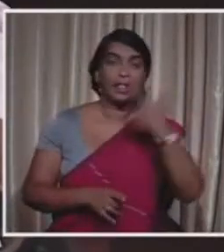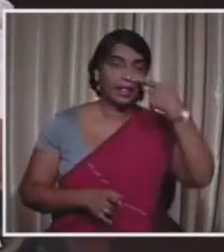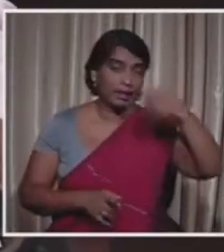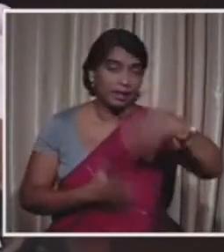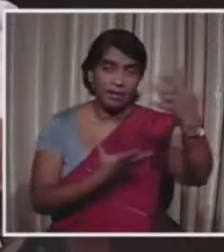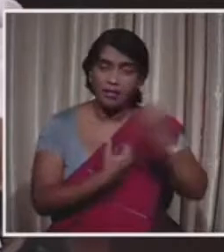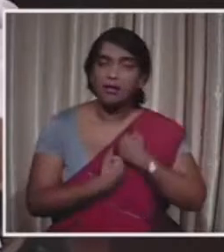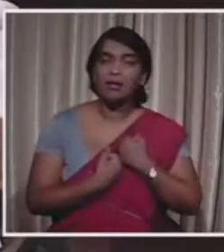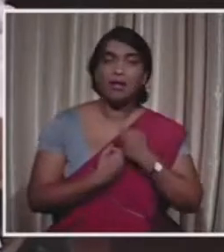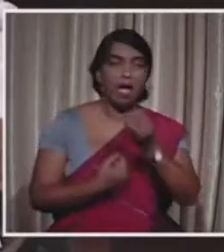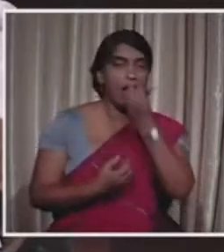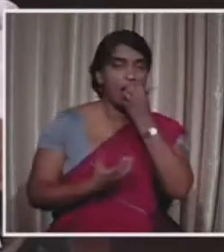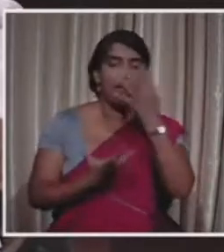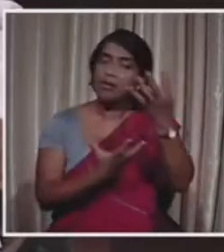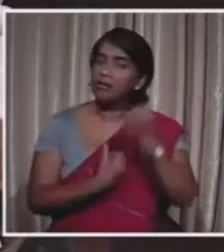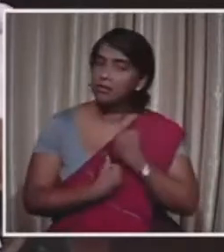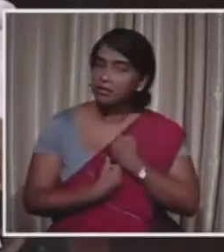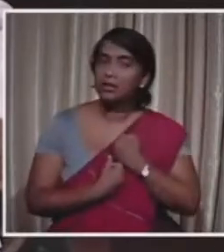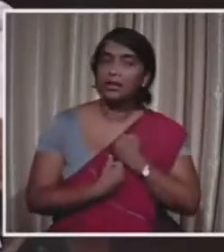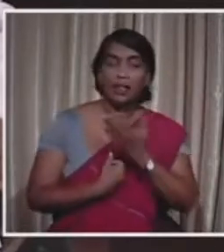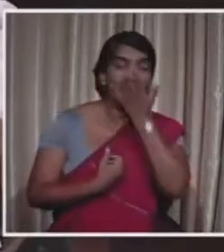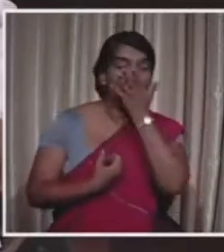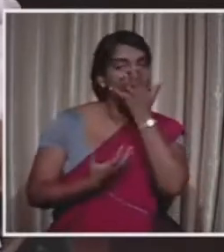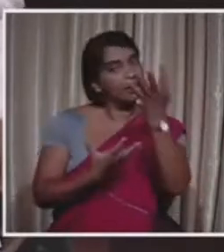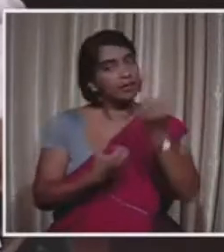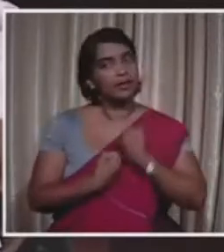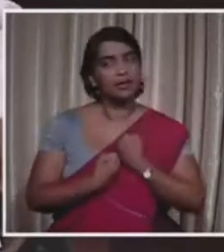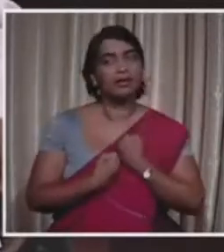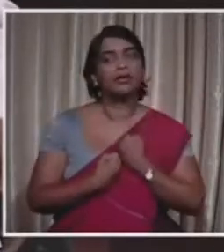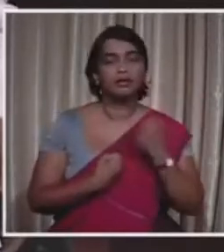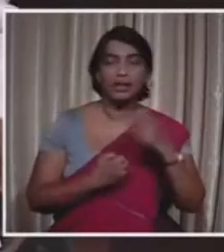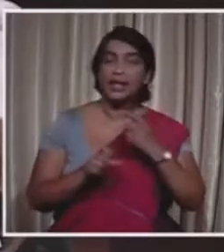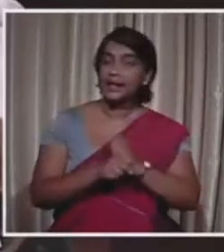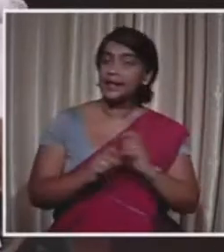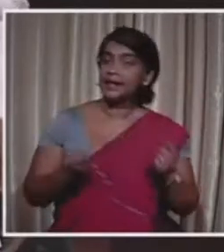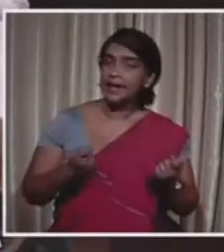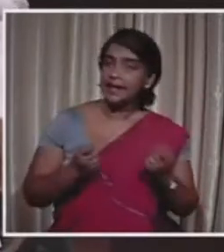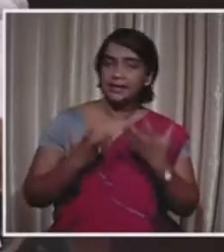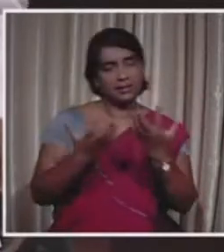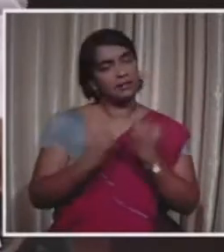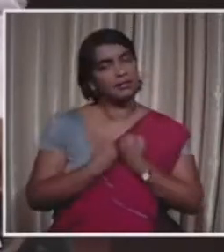ගන්න හාල් ටික ගන්න සීනි ටික ගන්න ගෑස් ටික ගන්න